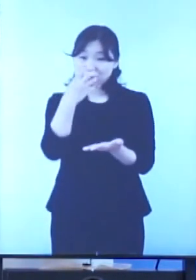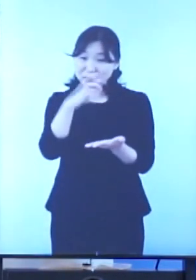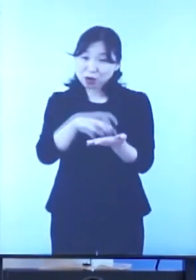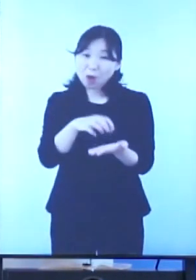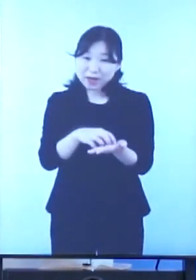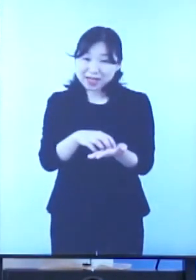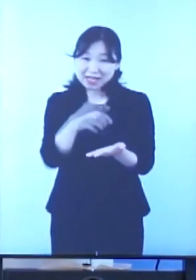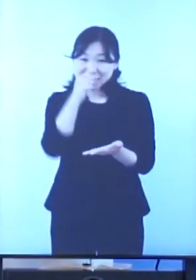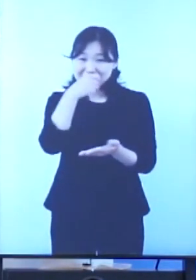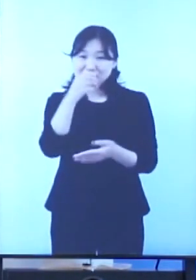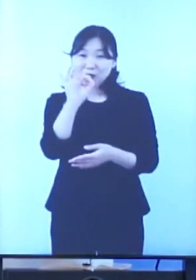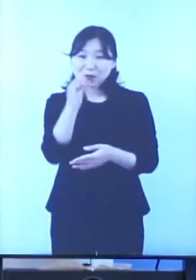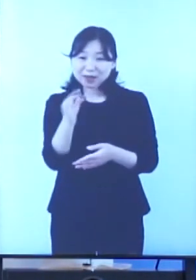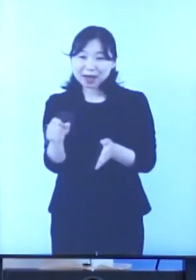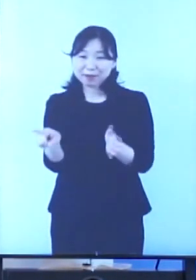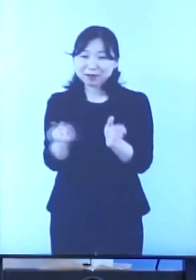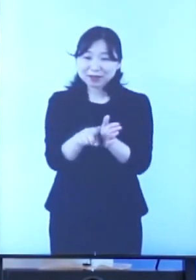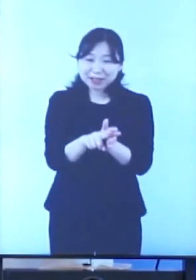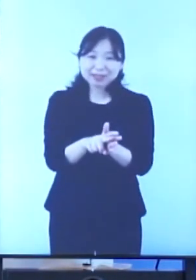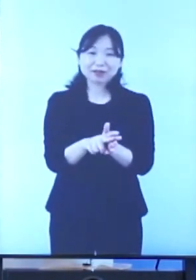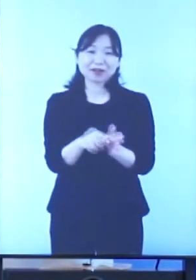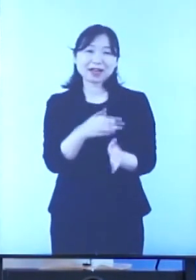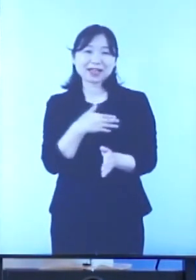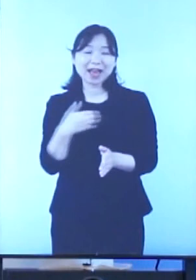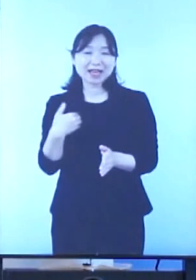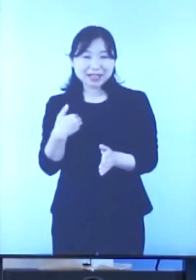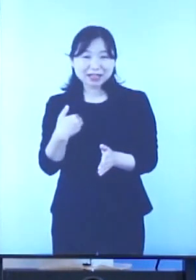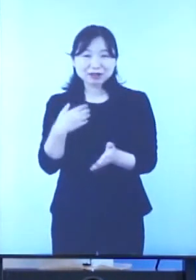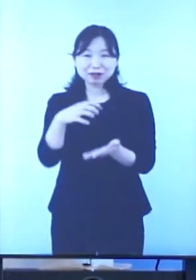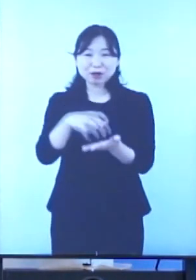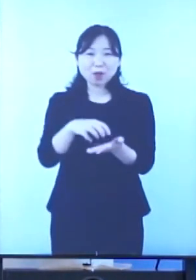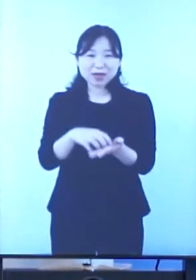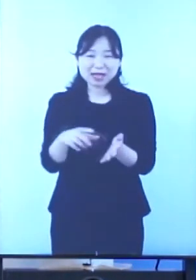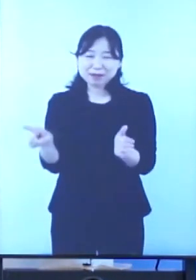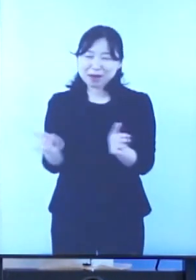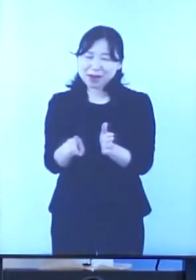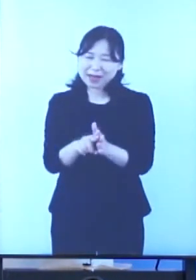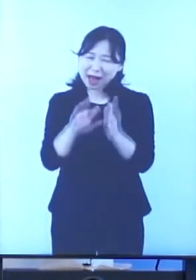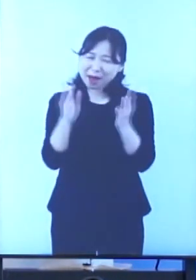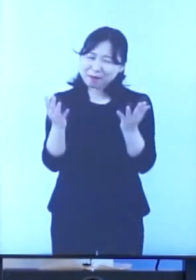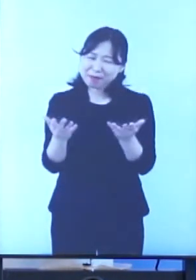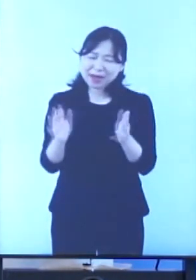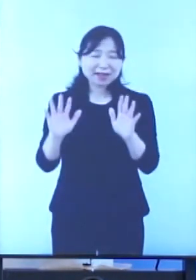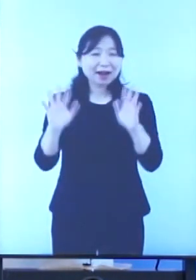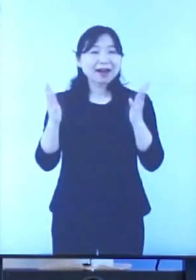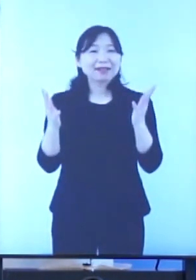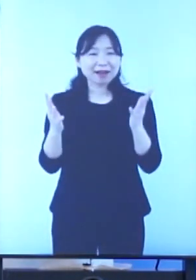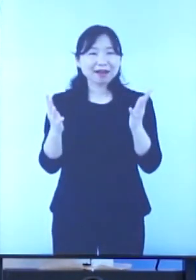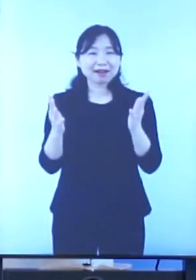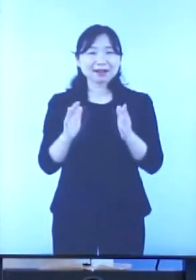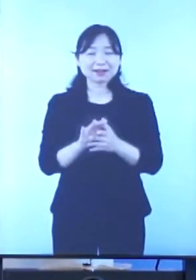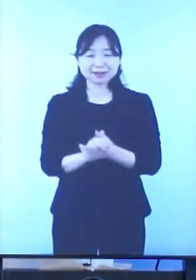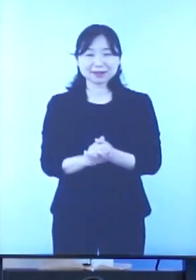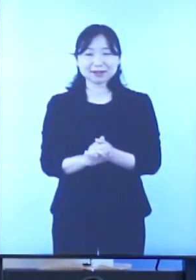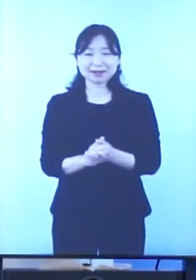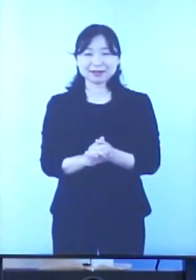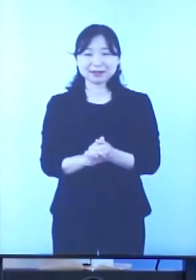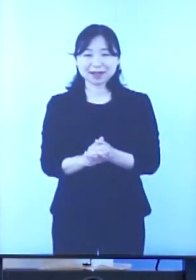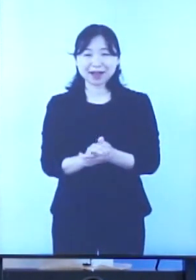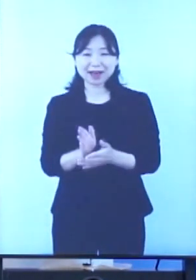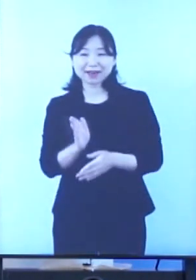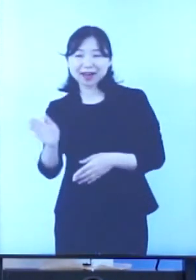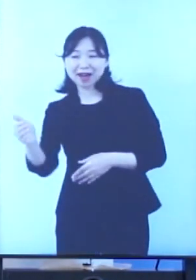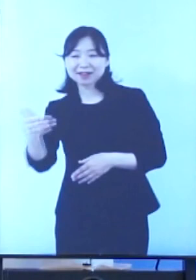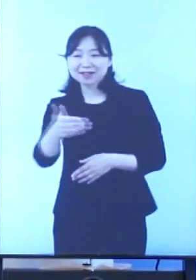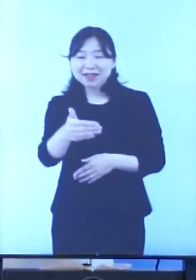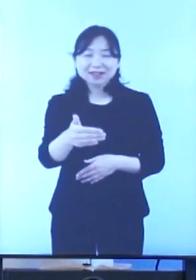すいような、タイプのゴミが、なかなかなかったということもあって、間接的な取り組